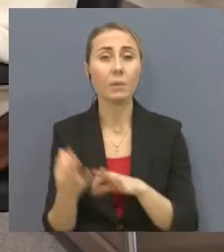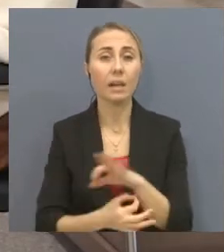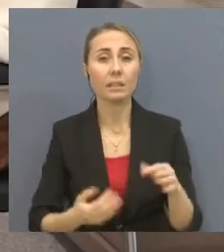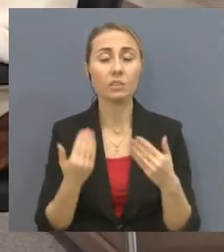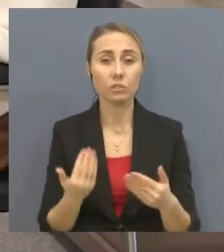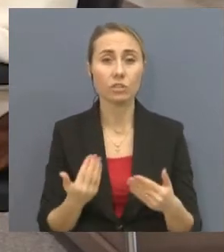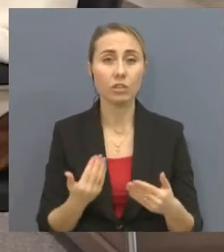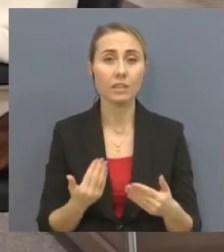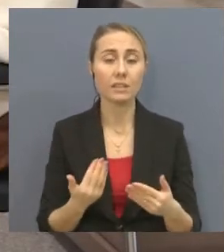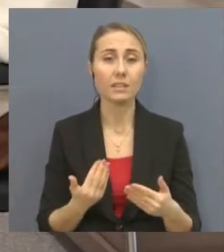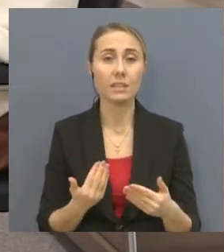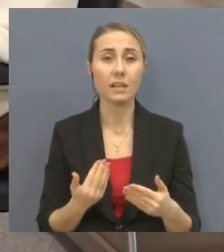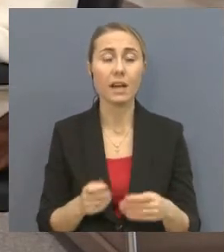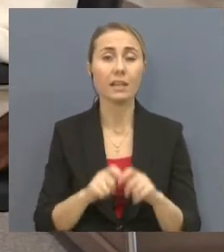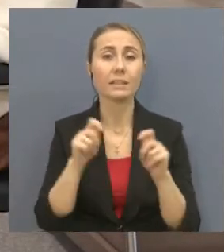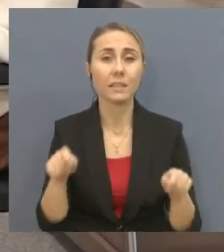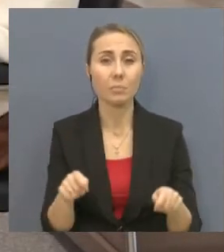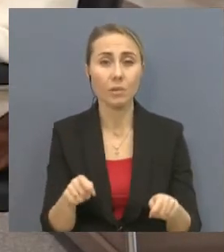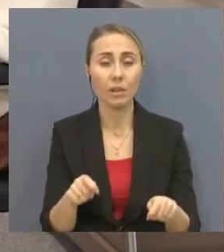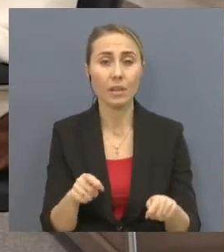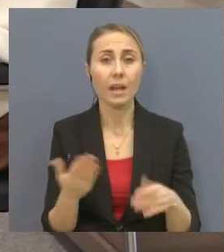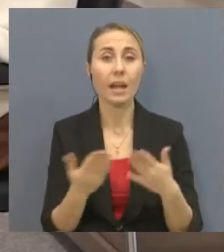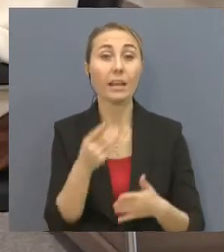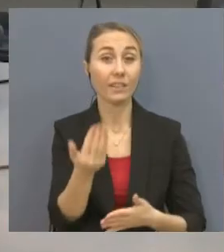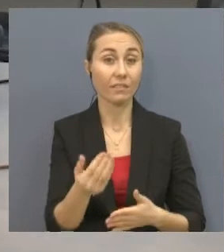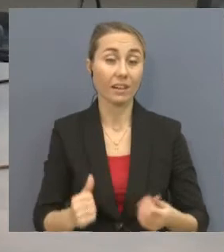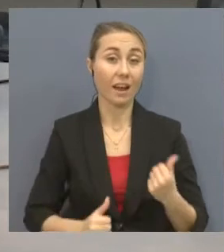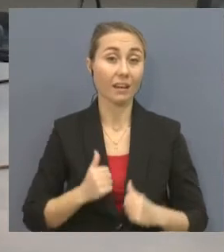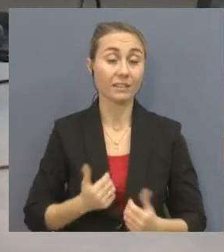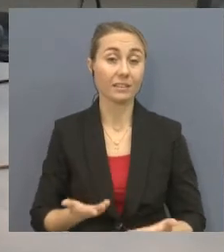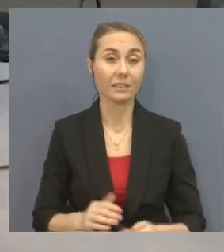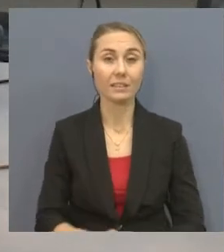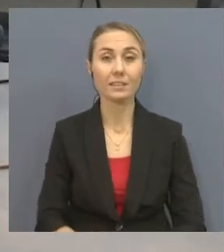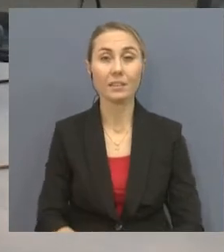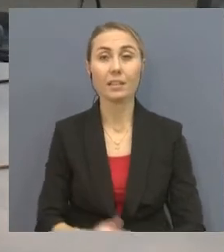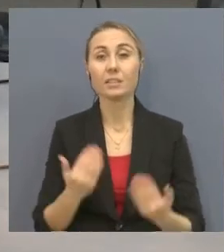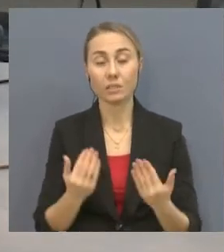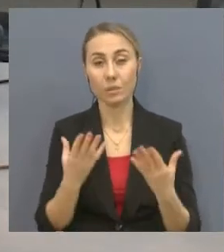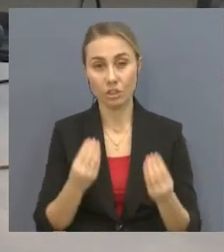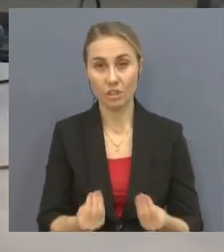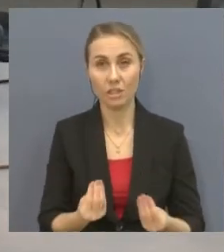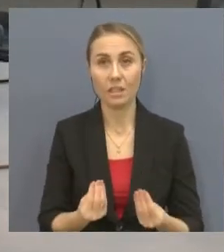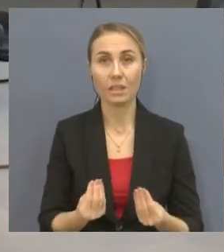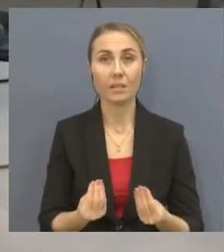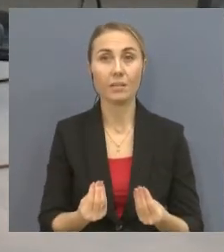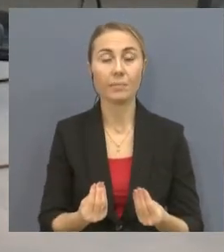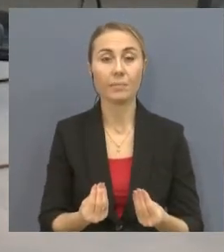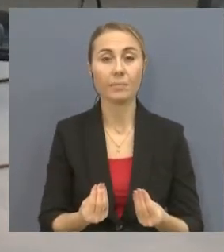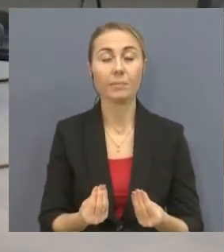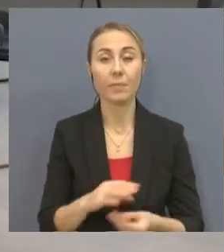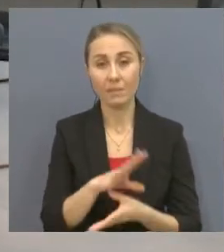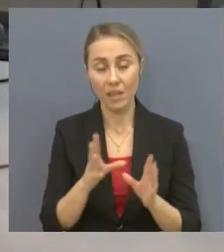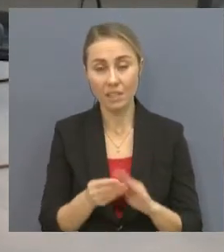находятся на стадии запуска и какими может быть вы гордитесь ну на сегодняшний день в основном